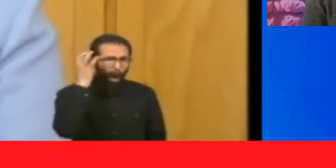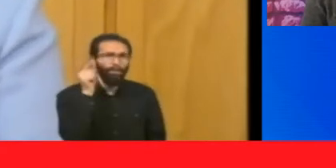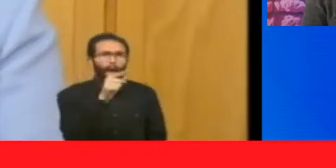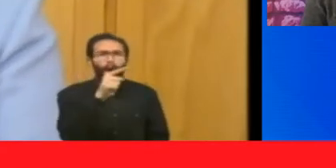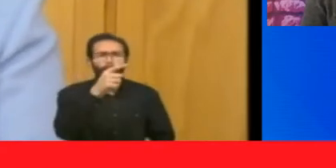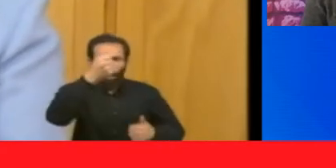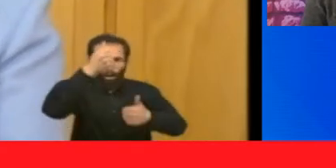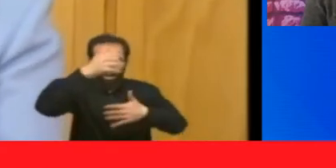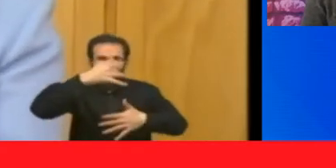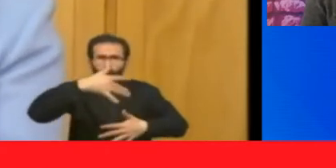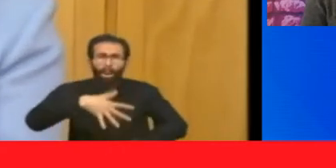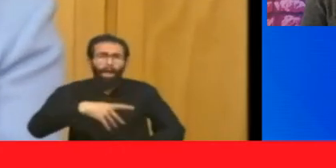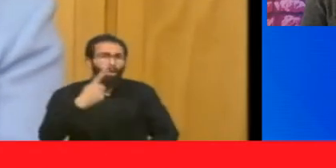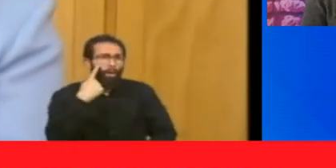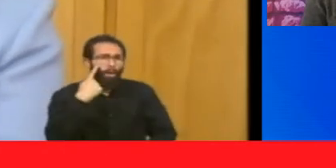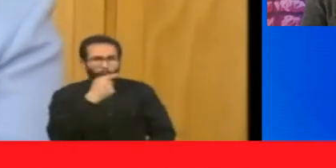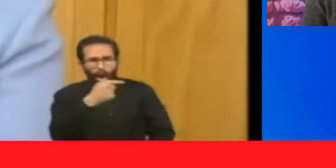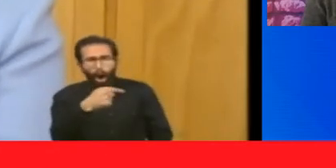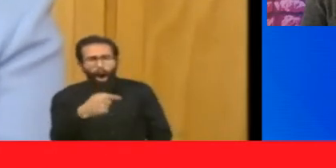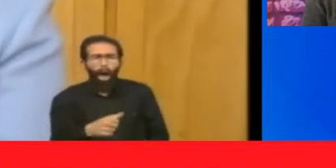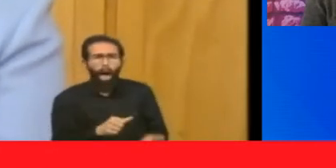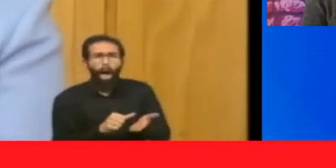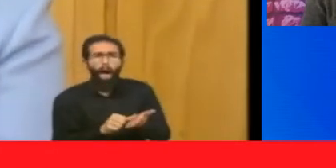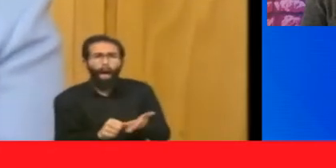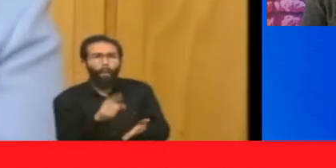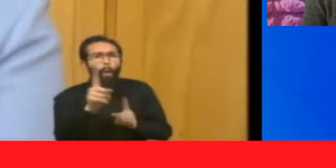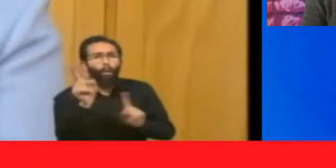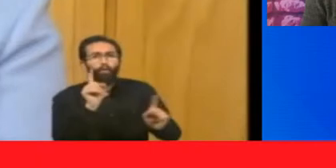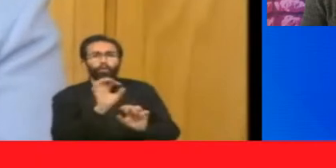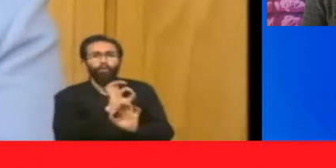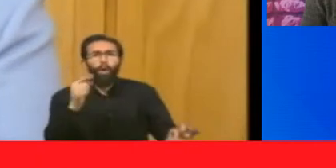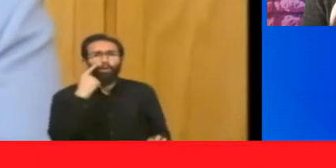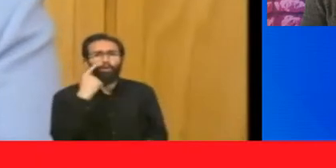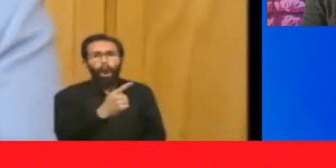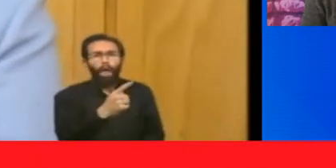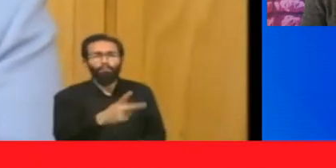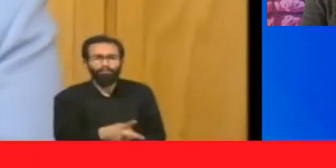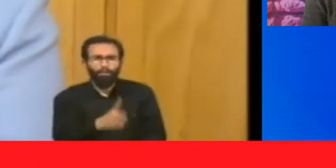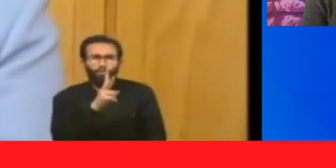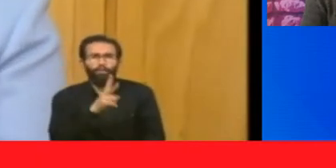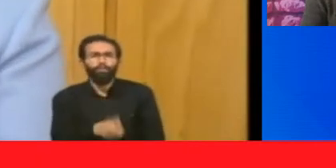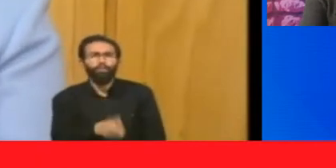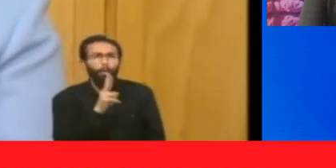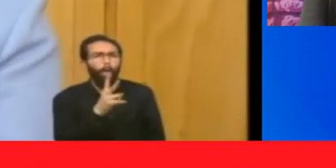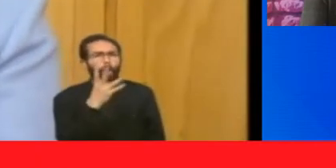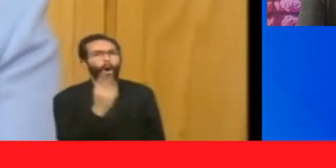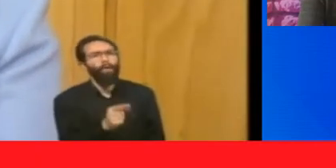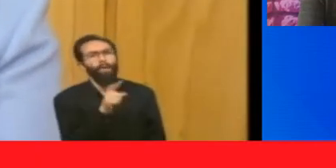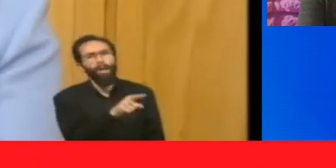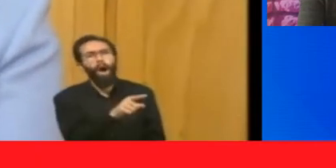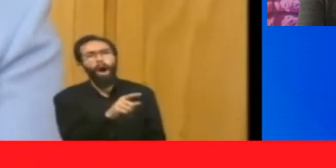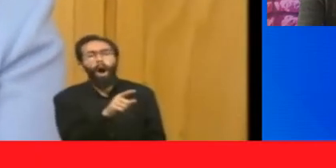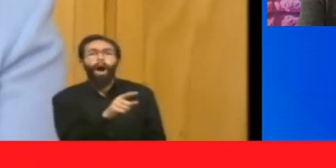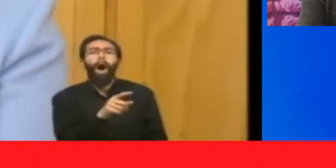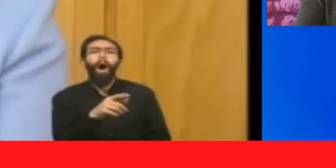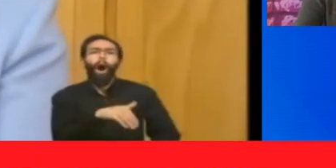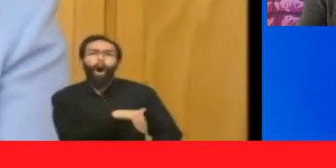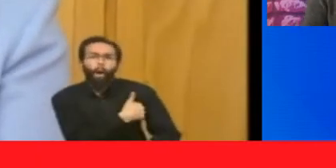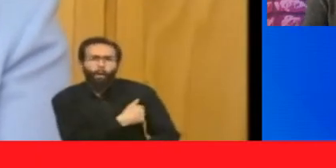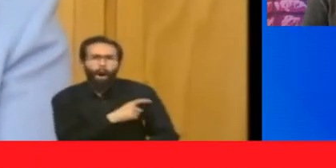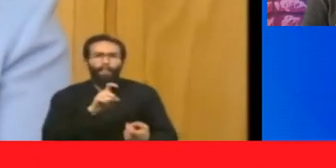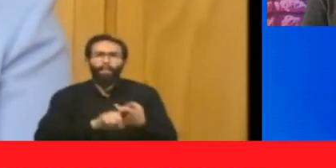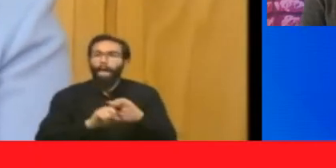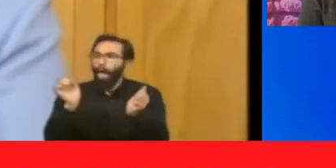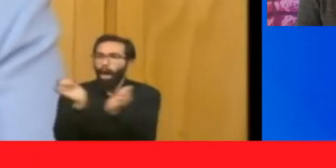hukuksuzluğa derhal son vermeye ve avukat ve aile görüşünü bir an önce temin etmeye